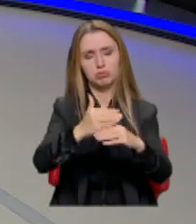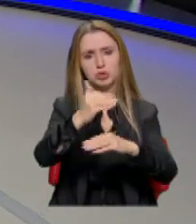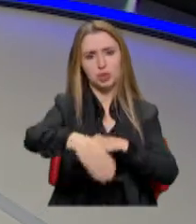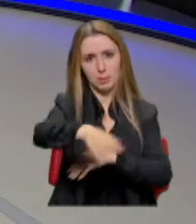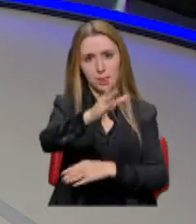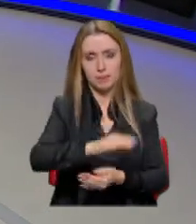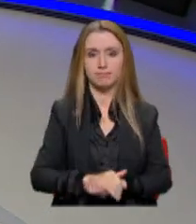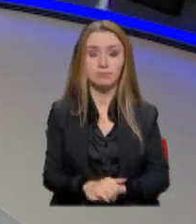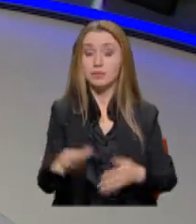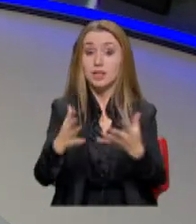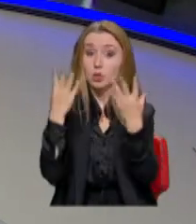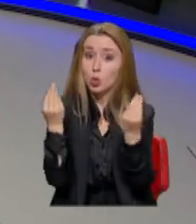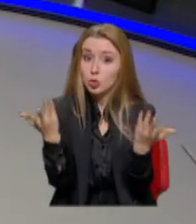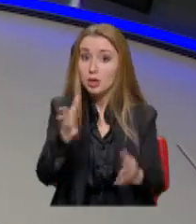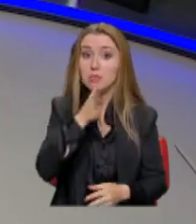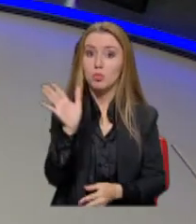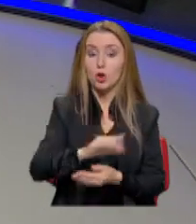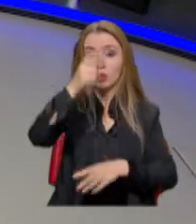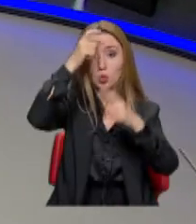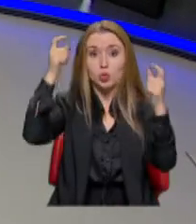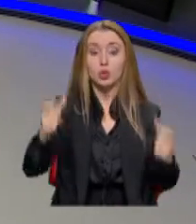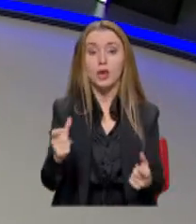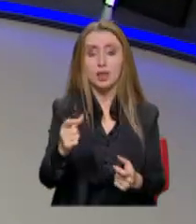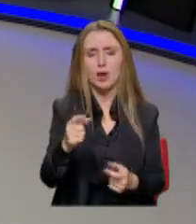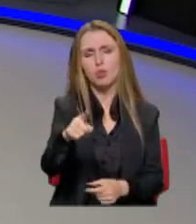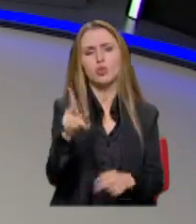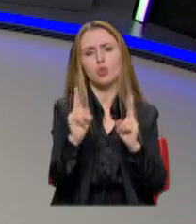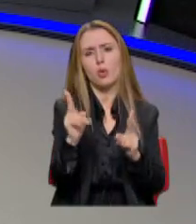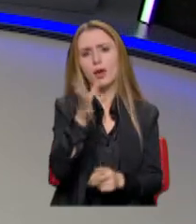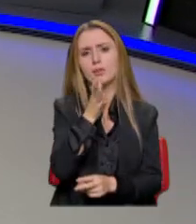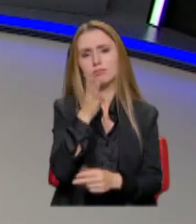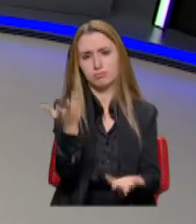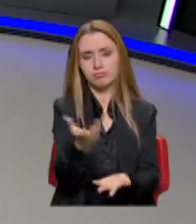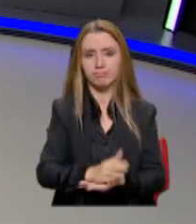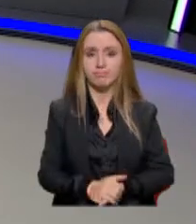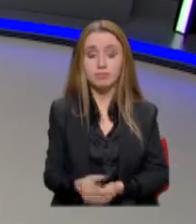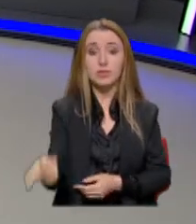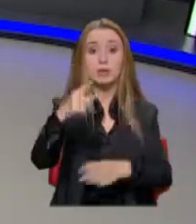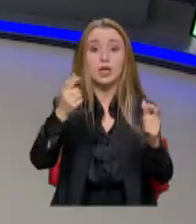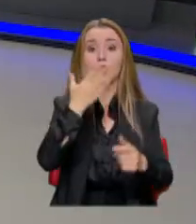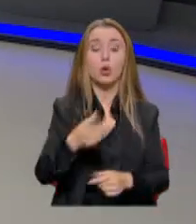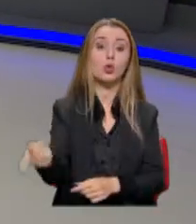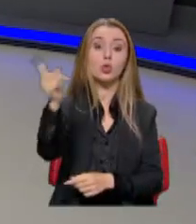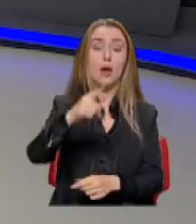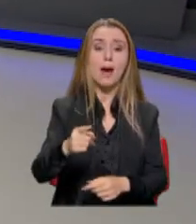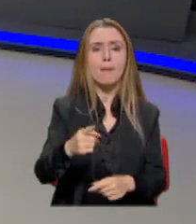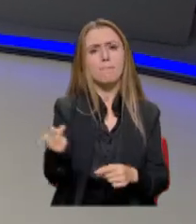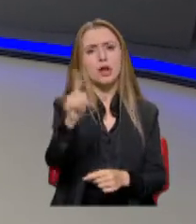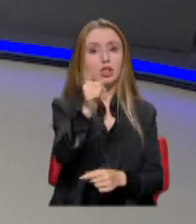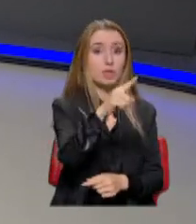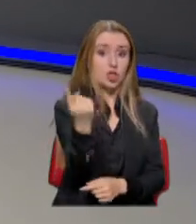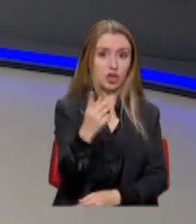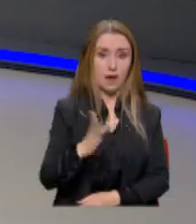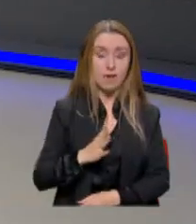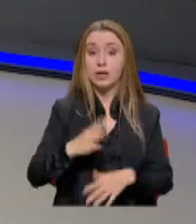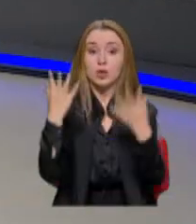dönmüştü nasıl oluyorsa yani Türkiye'de olacak şeyler bunlar Elbette başka yerde görmüyoruz ama ondan sonra başka başka gelişmeler de